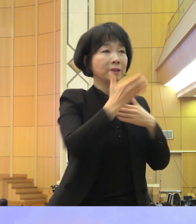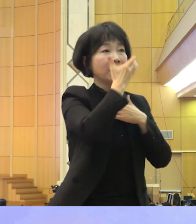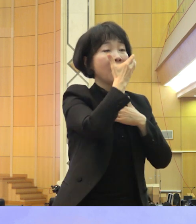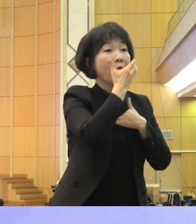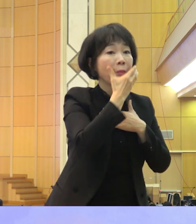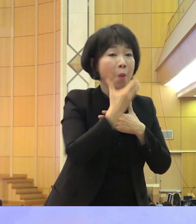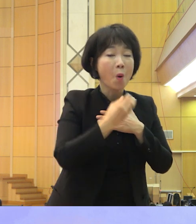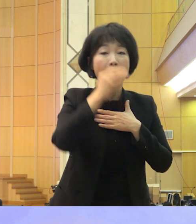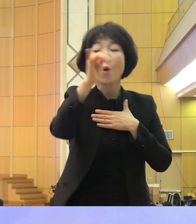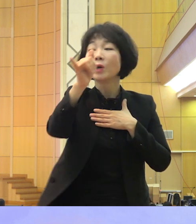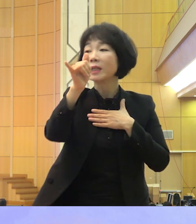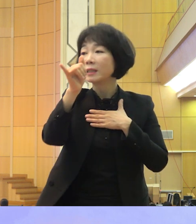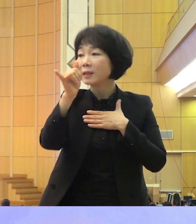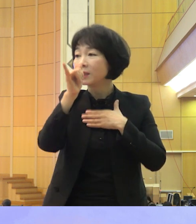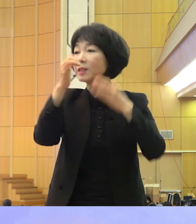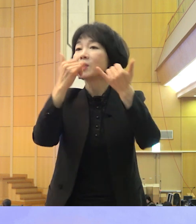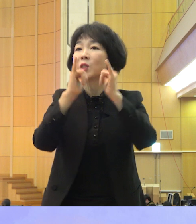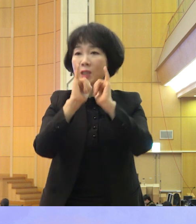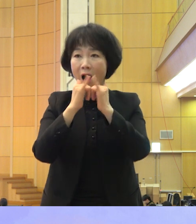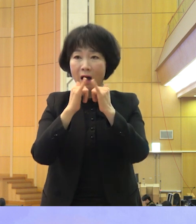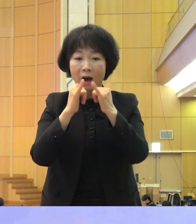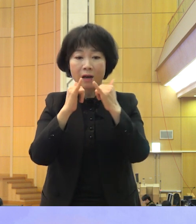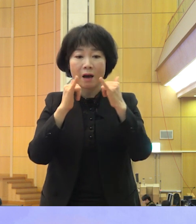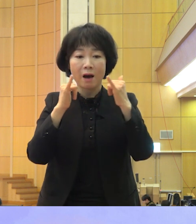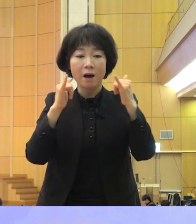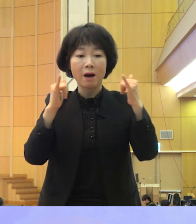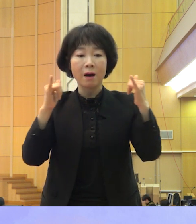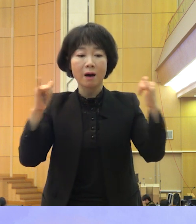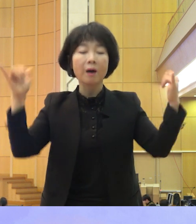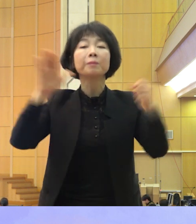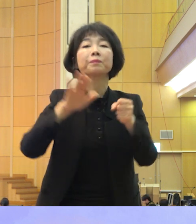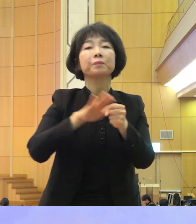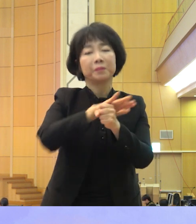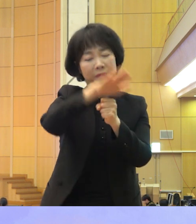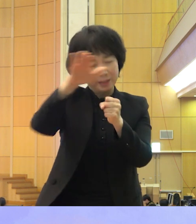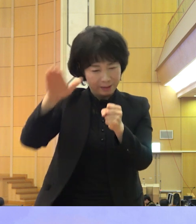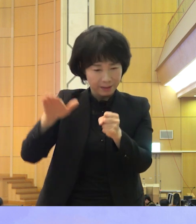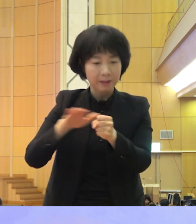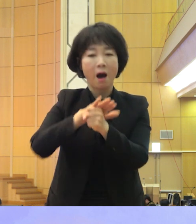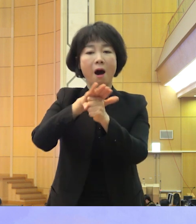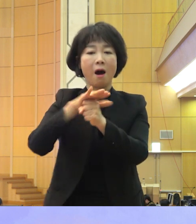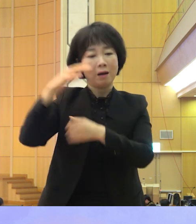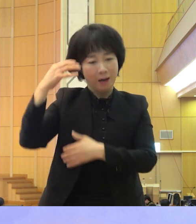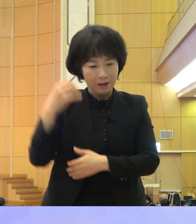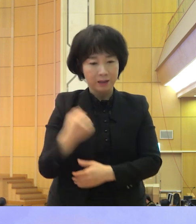사람들은 복 있는 사람,